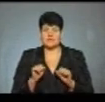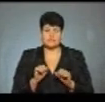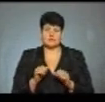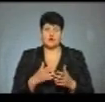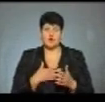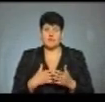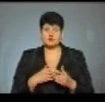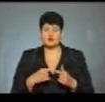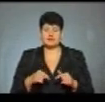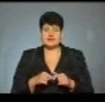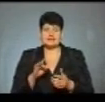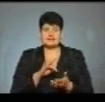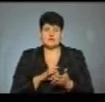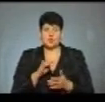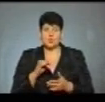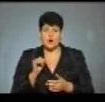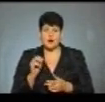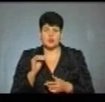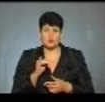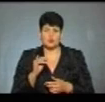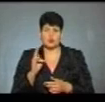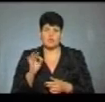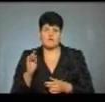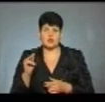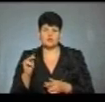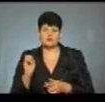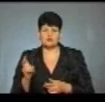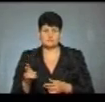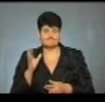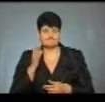громадської організації «Центр ЮА» Юлії Ковальчук. Давайте послухаємо.